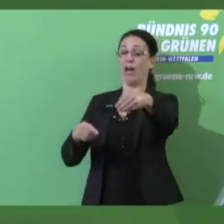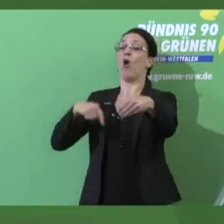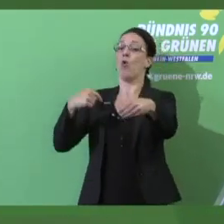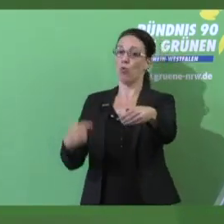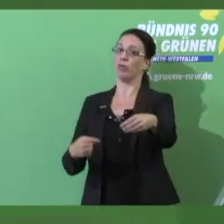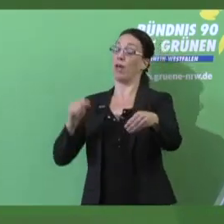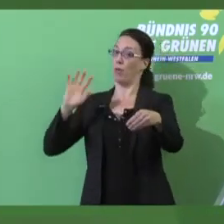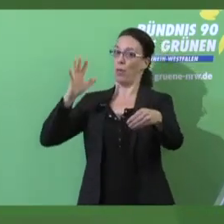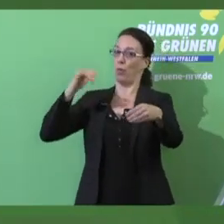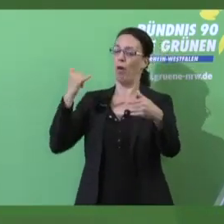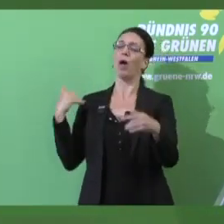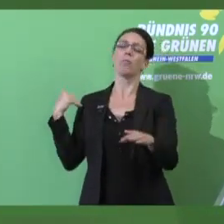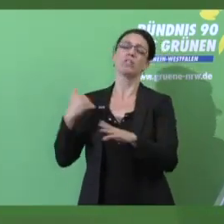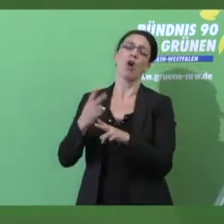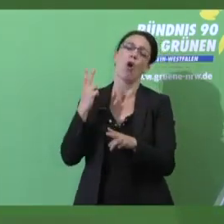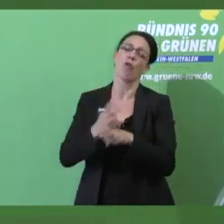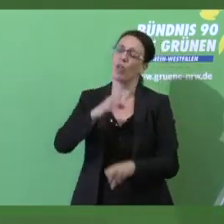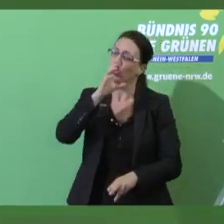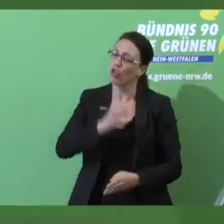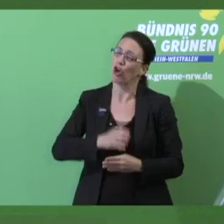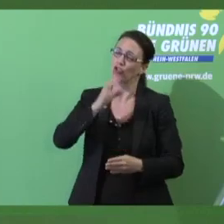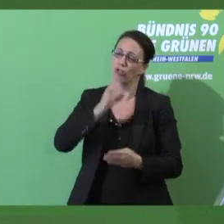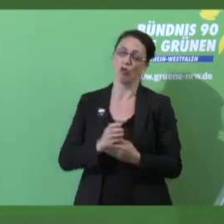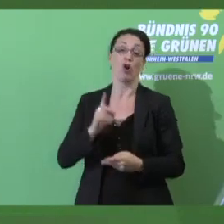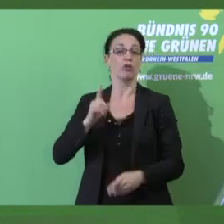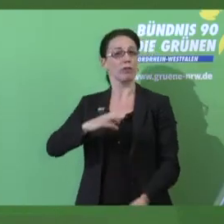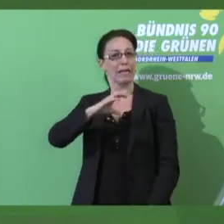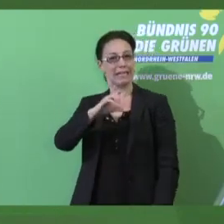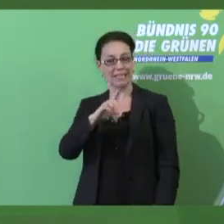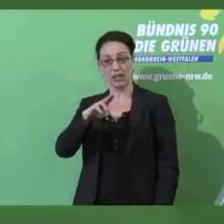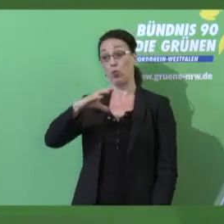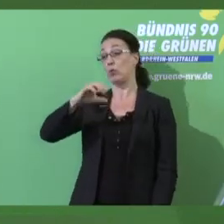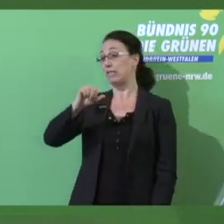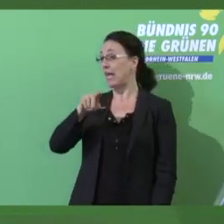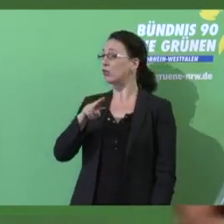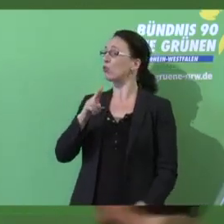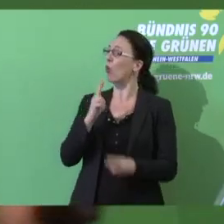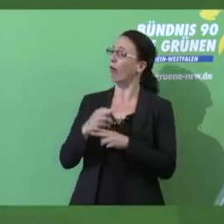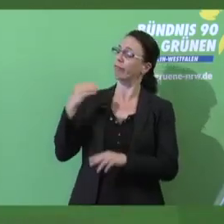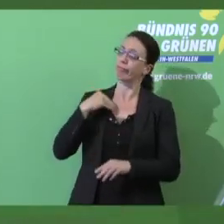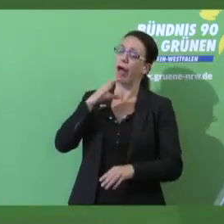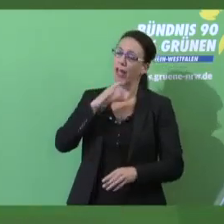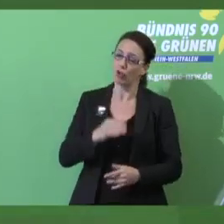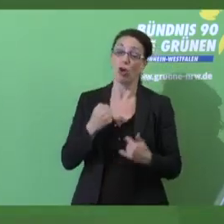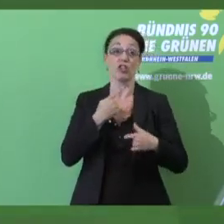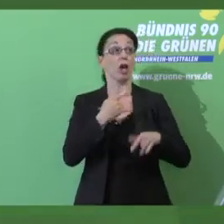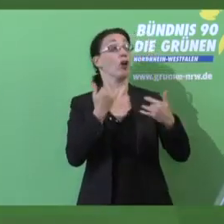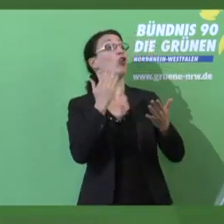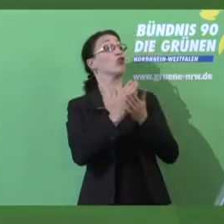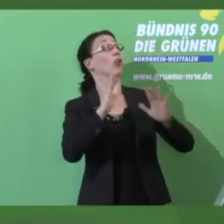enttäuscht worden, insbesondere von Seiten der CDU-CSU, die jetzt wieder rausgegangen ist und gesagt hat, das Ding ist in trockenen Tüchern.